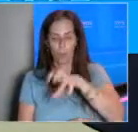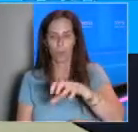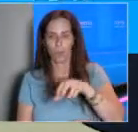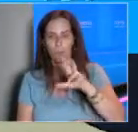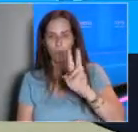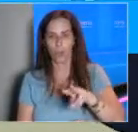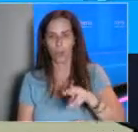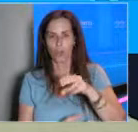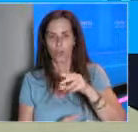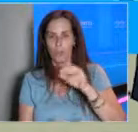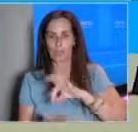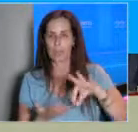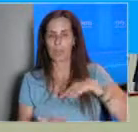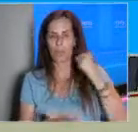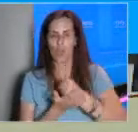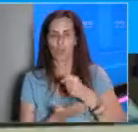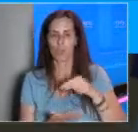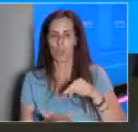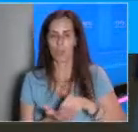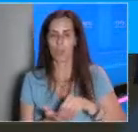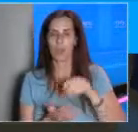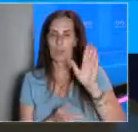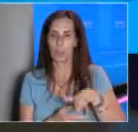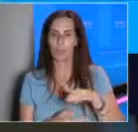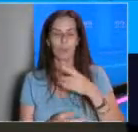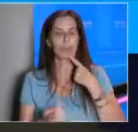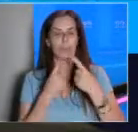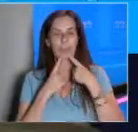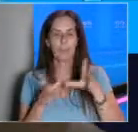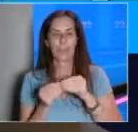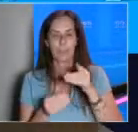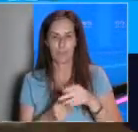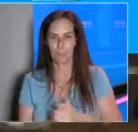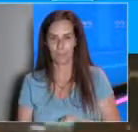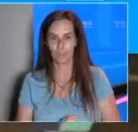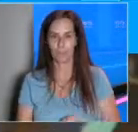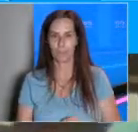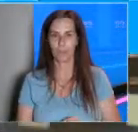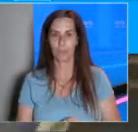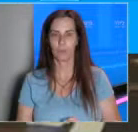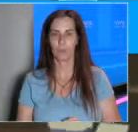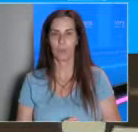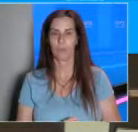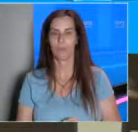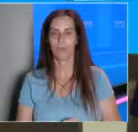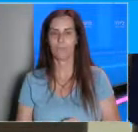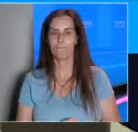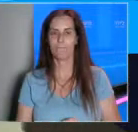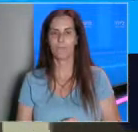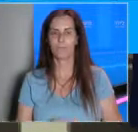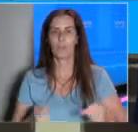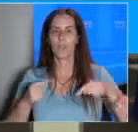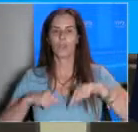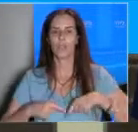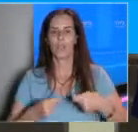יאושר פרטנית על ידי משרד הבריאות. על כך, בין היתר, אנחנו רוצים לדבר איתך, יושב ראש איגוד רופאי בריאות